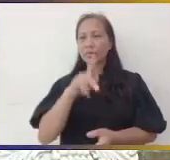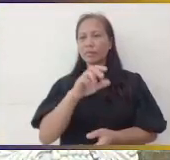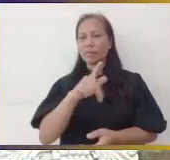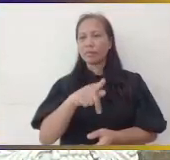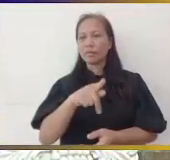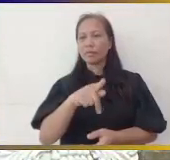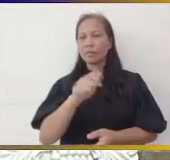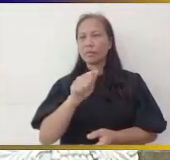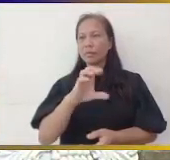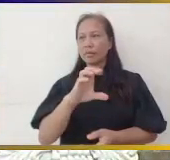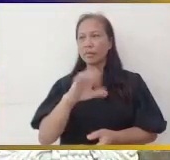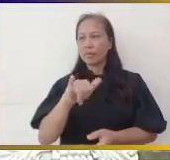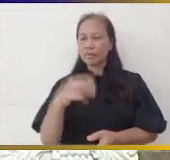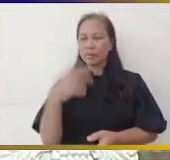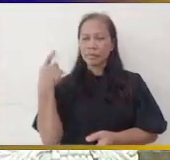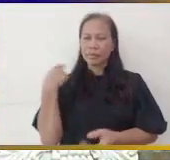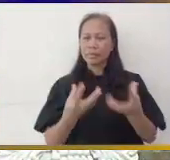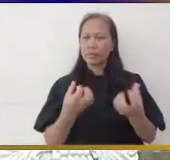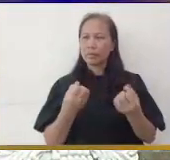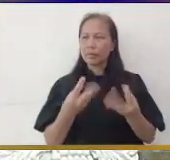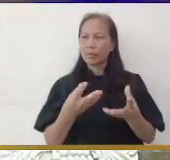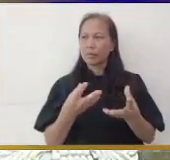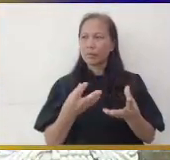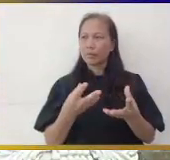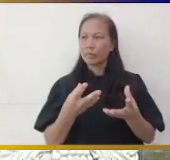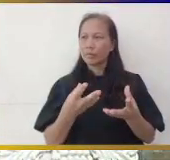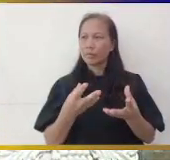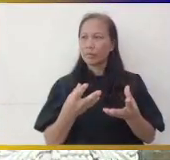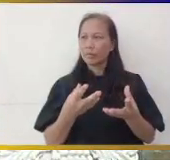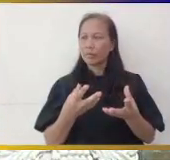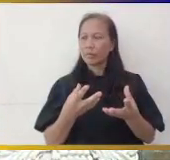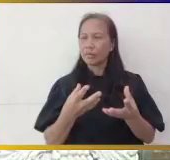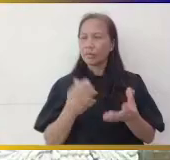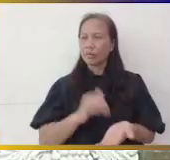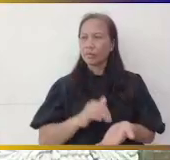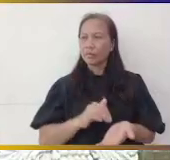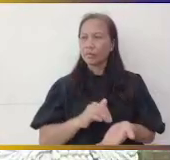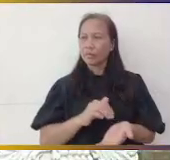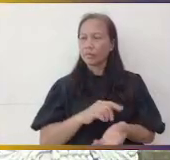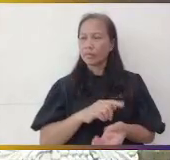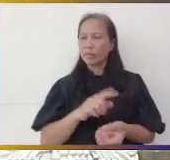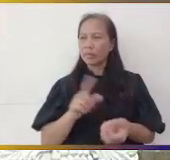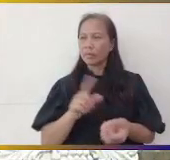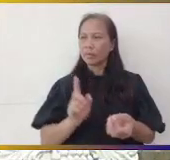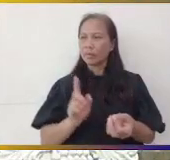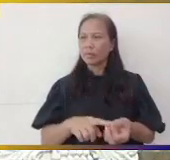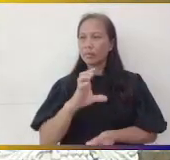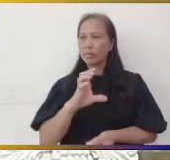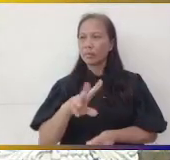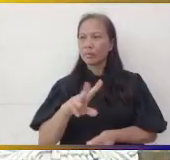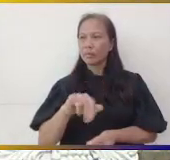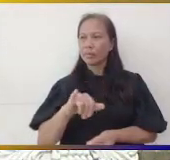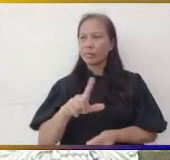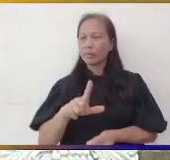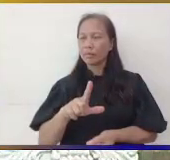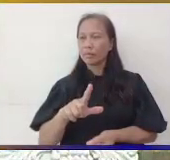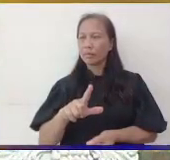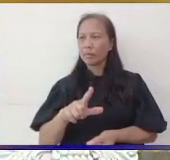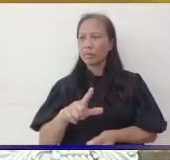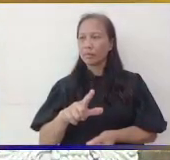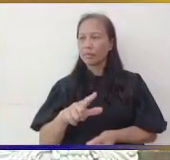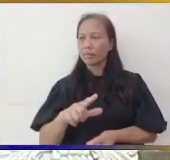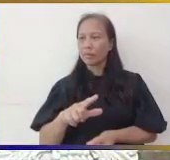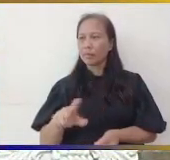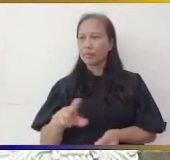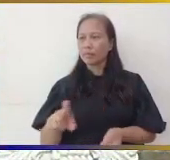na ginawang interference with the civil Affairs ng mga popes Okay naging ah